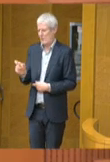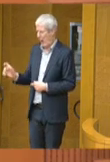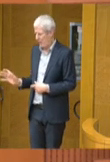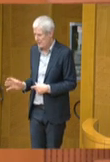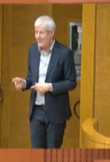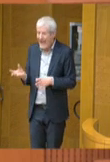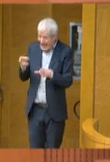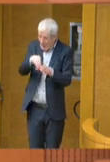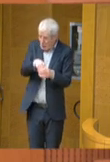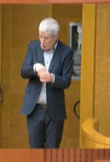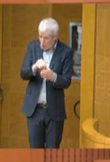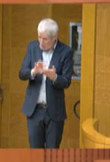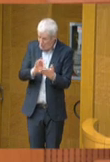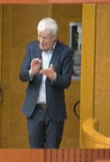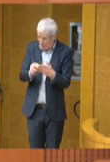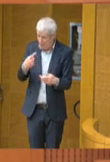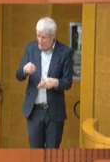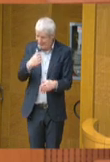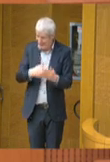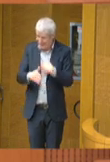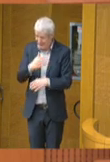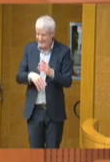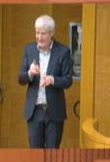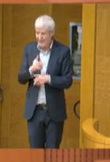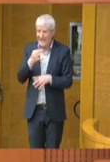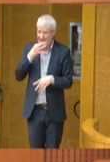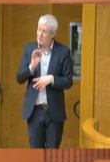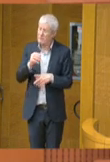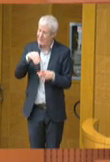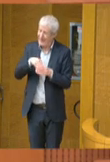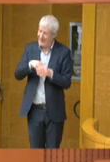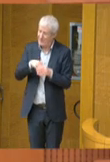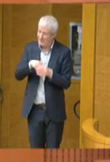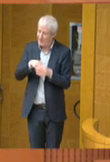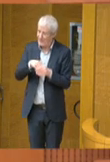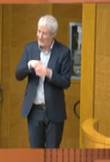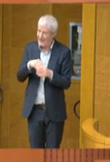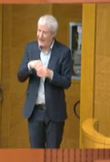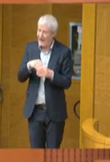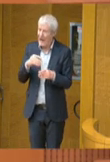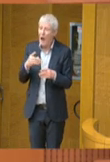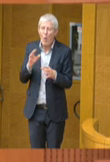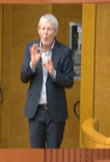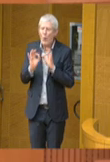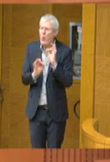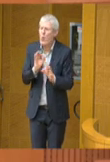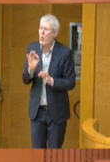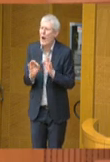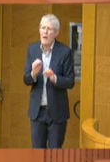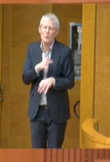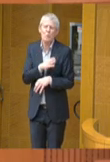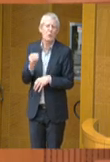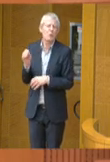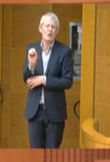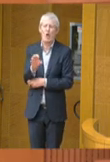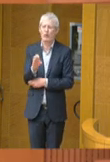L'inclusione scolastica degli alunni diversamente abili all'interno dell'istituto è curata da tutti i docenti, dai docenti